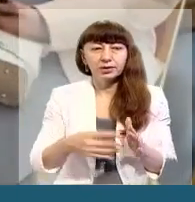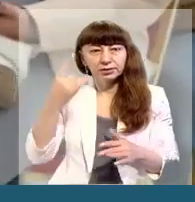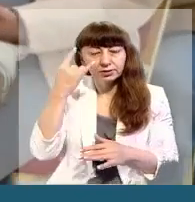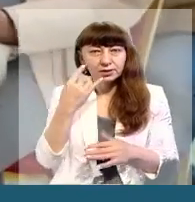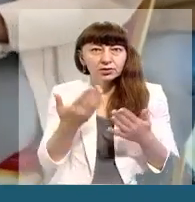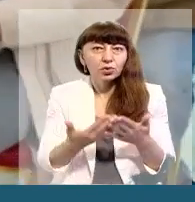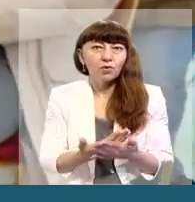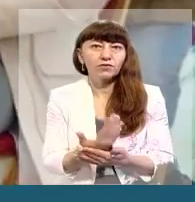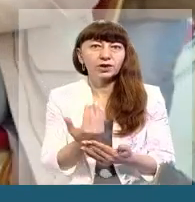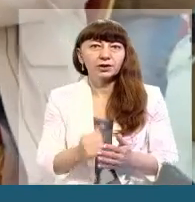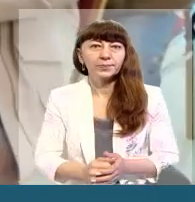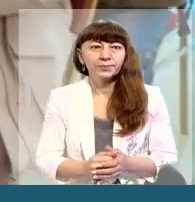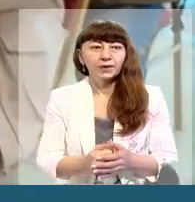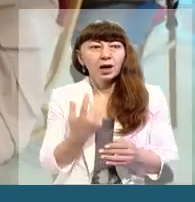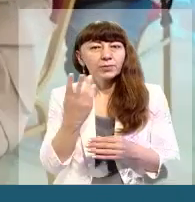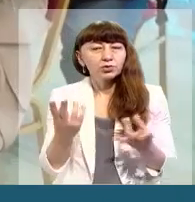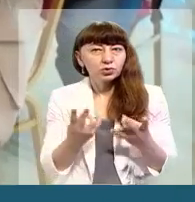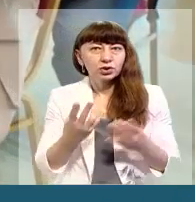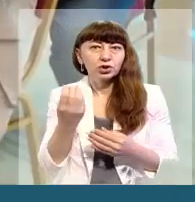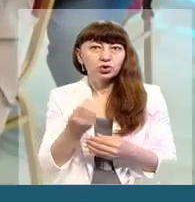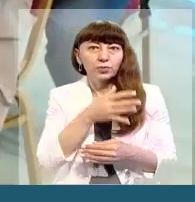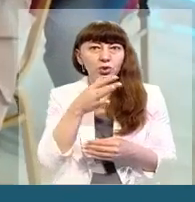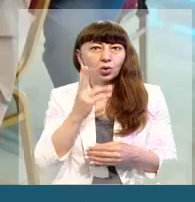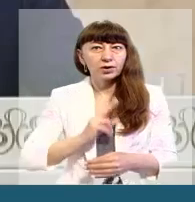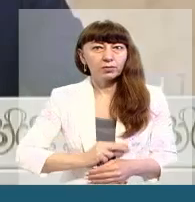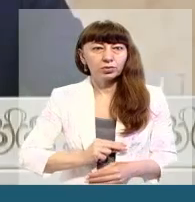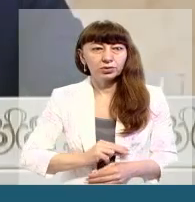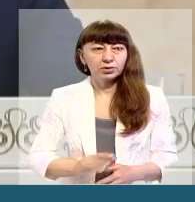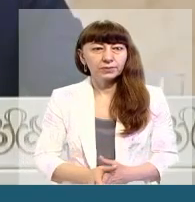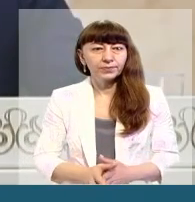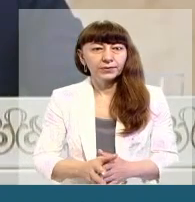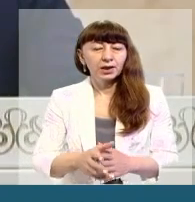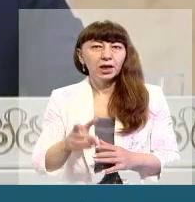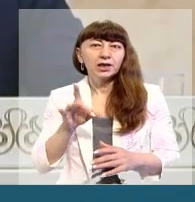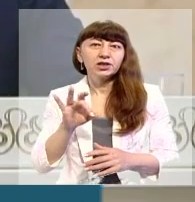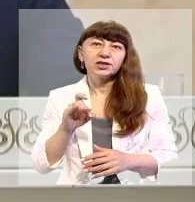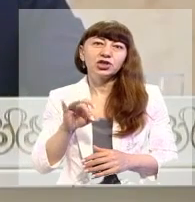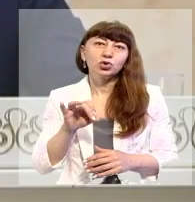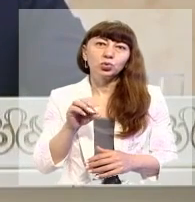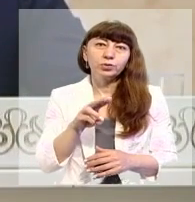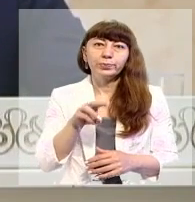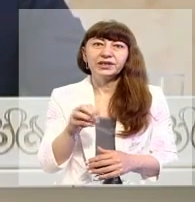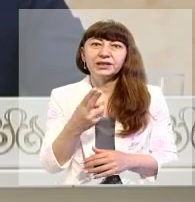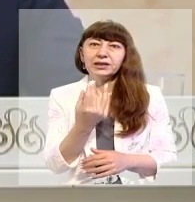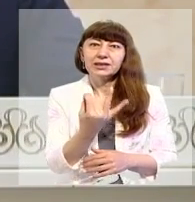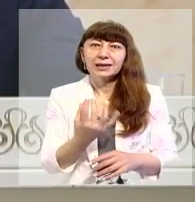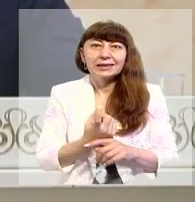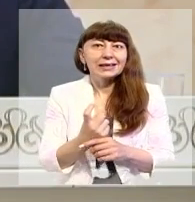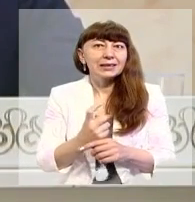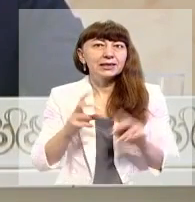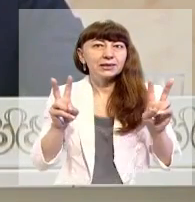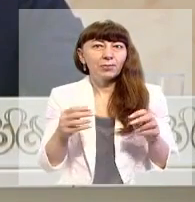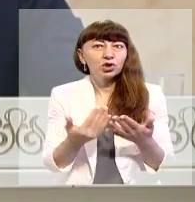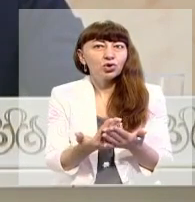страны в новинку, поэтому по нему предстоит еще немало работы. Институт петиций – эта тема для нас же новая, очень сильная.